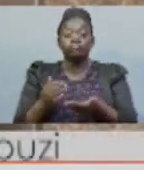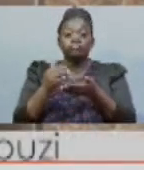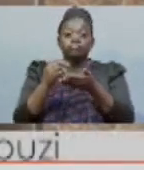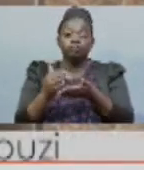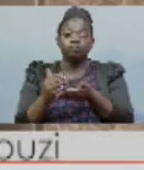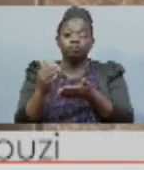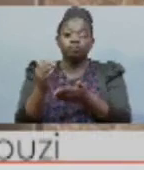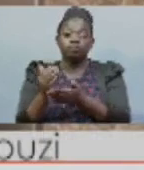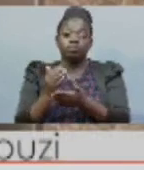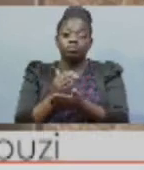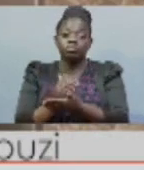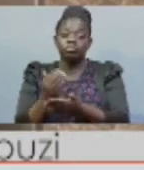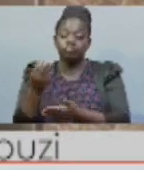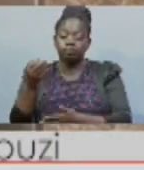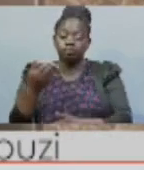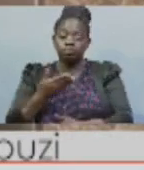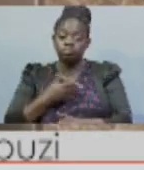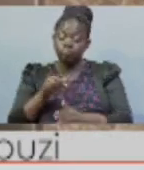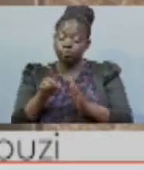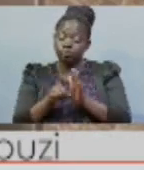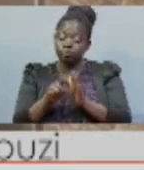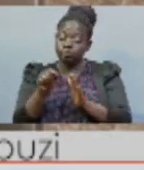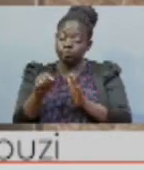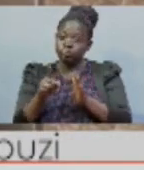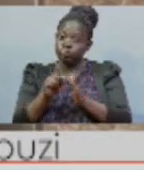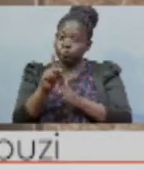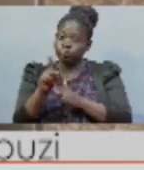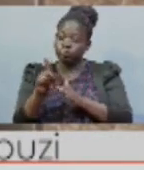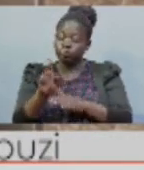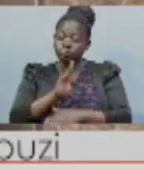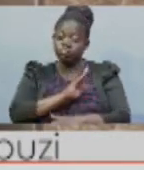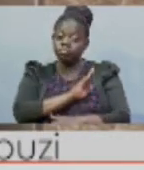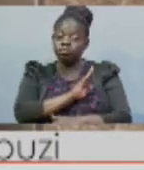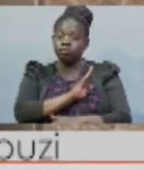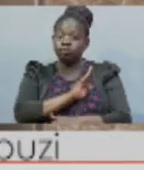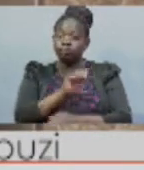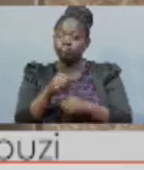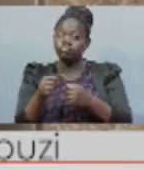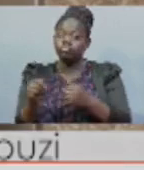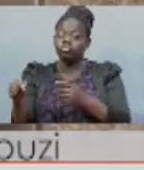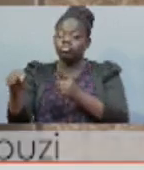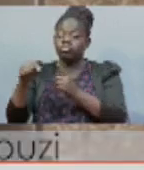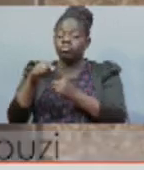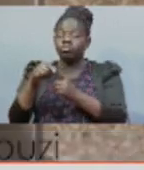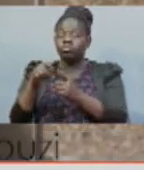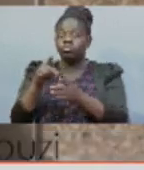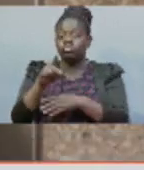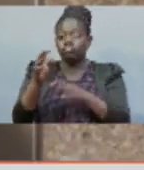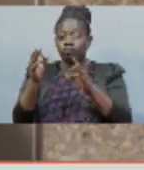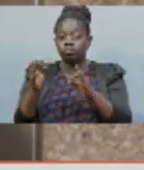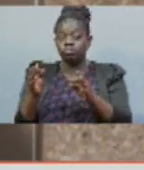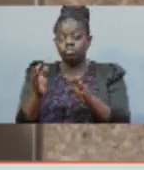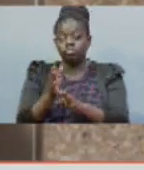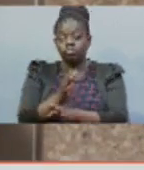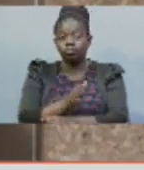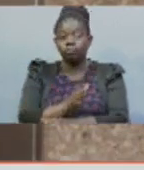tuyambi kubanga uweda neteka lino ilibeda ne price review board chitakiza toso wala kuongeza bei ya chintu nga